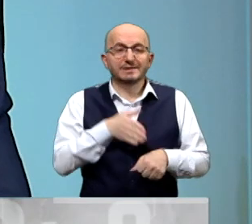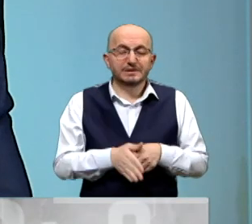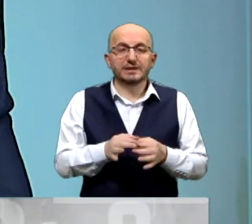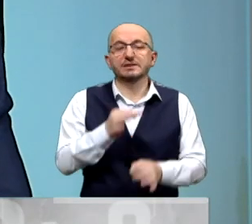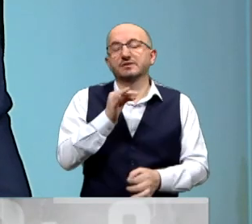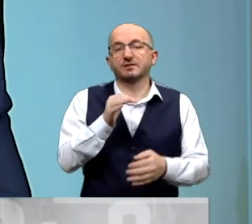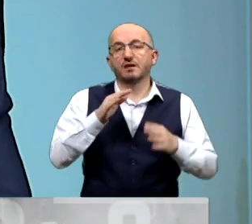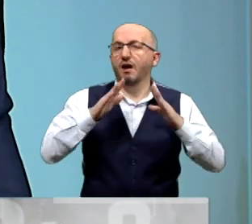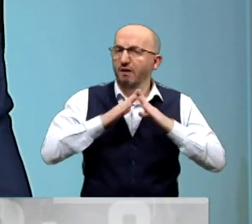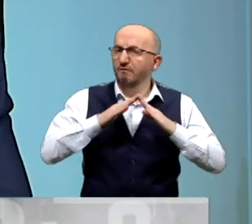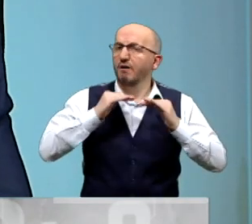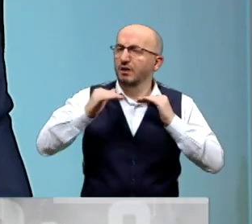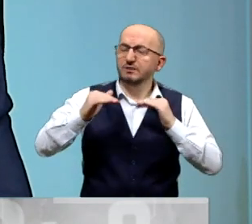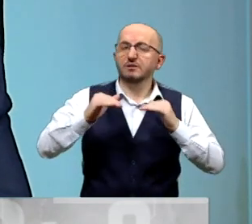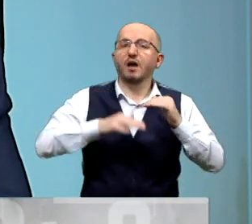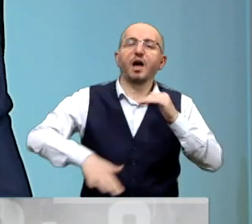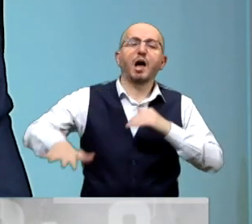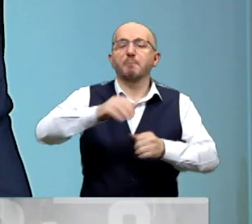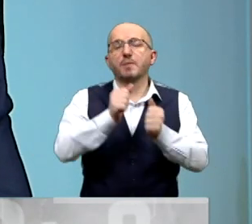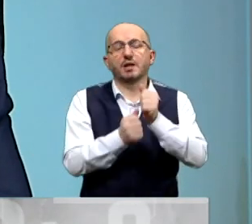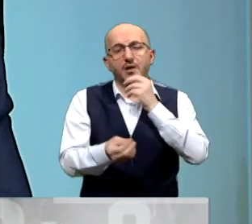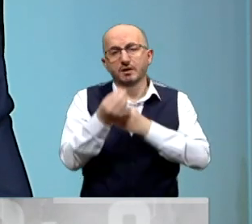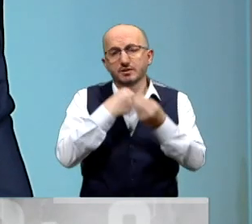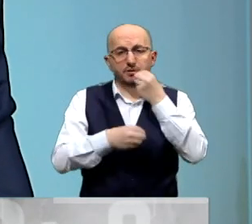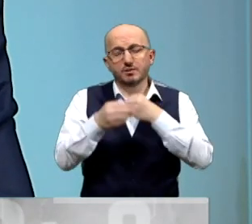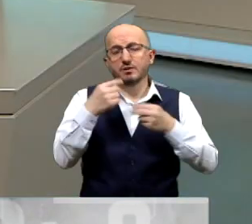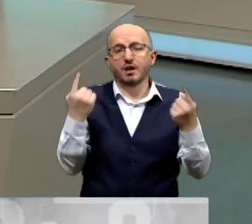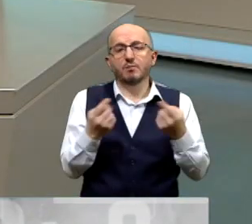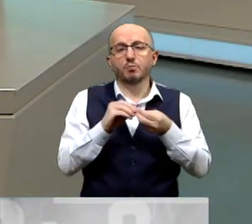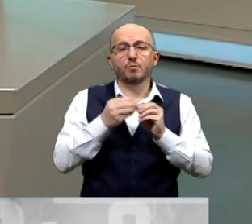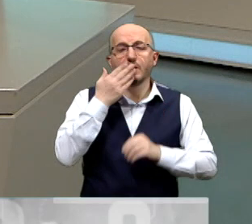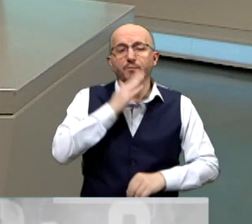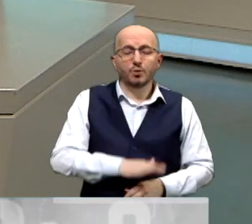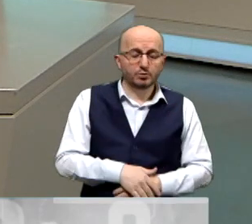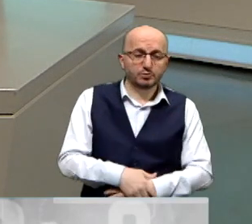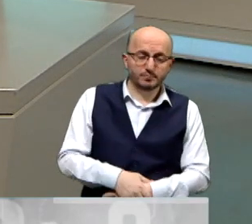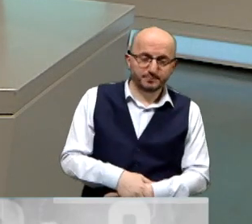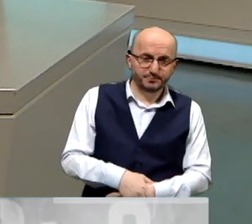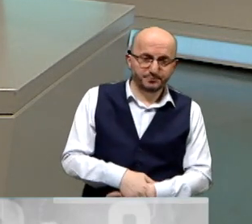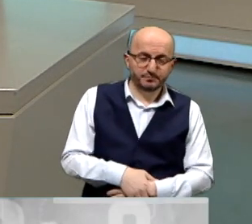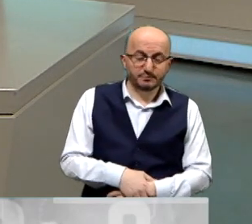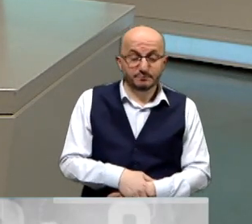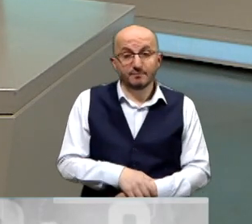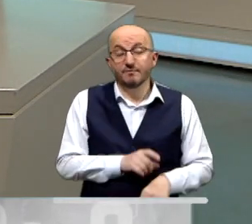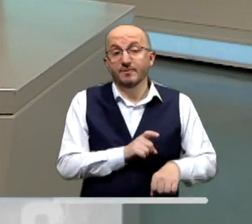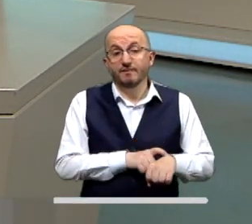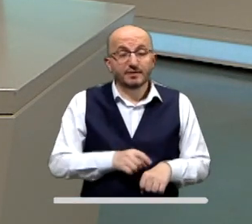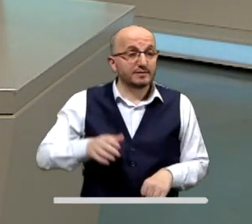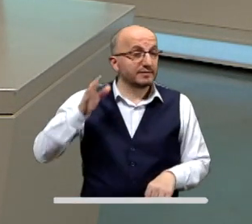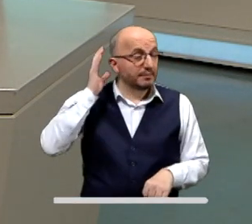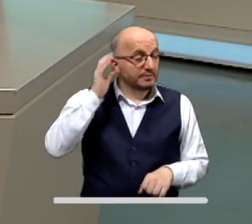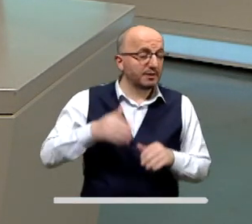da ev halkı da hep birlikte yiyebilirler herhangi bir sakıncası yoktur Allah kabul etsin vakit namazlarının